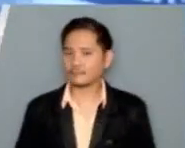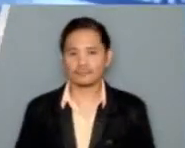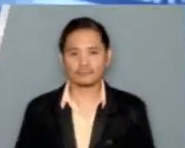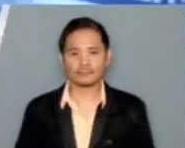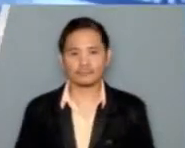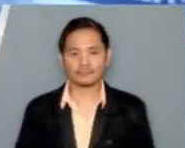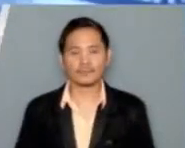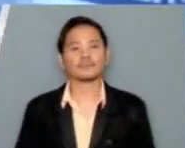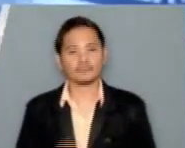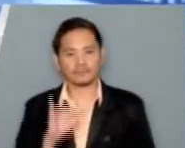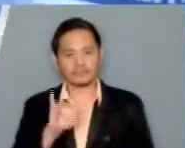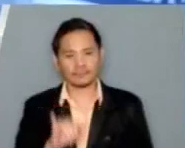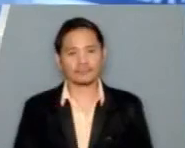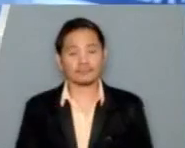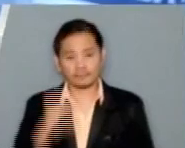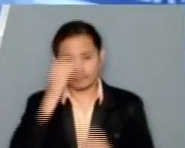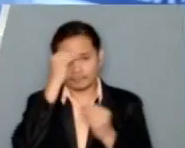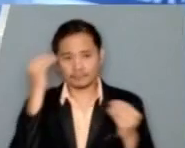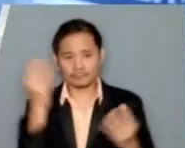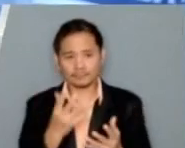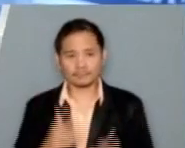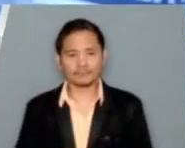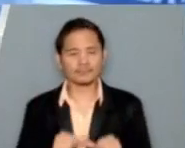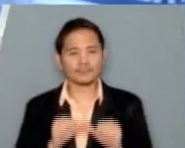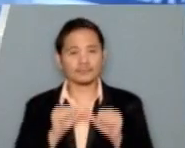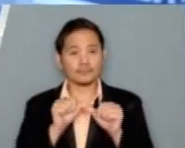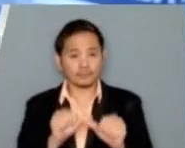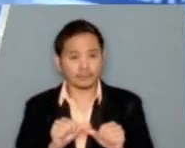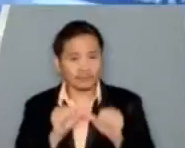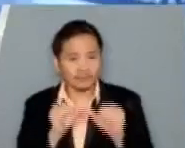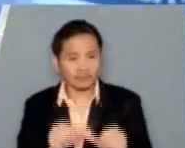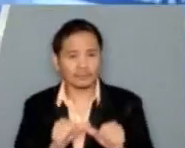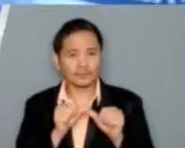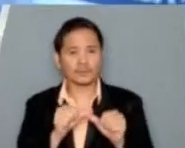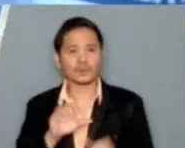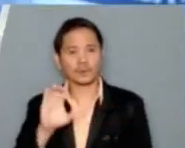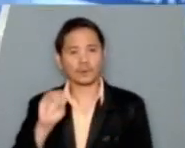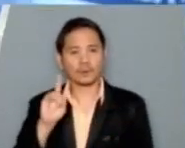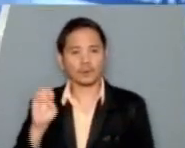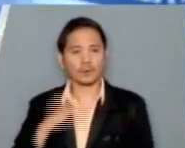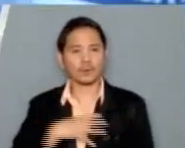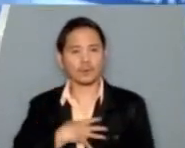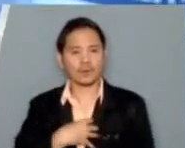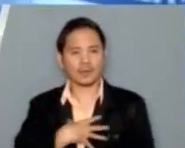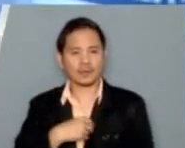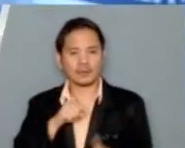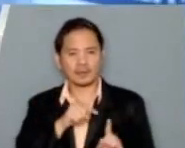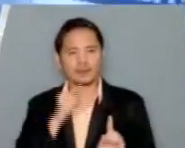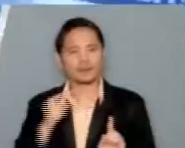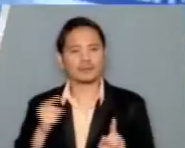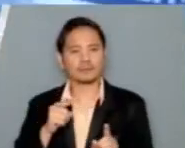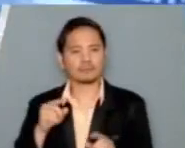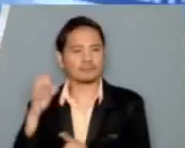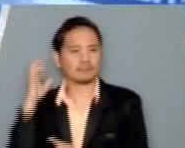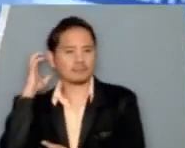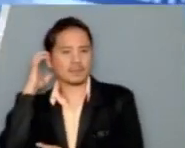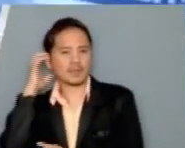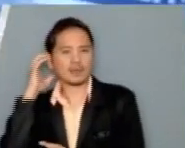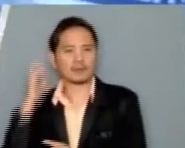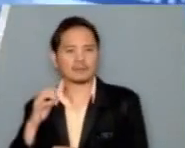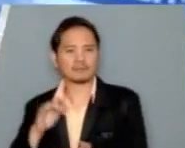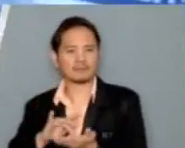Susan sa ngayon tuloy-tuloy pa rin na nasa code white status ang Northern Mindanao Medical Center at handa umano sila sa kahit